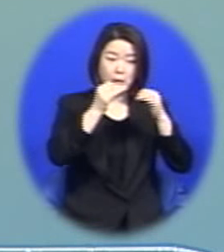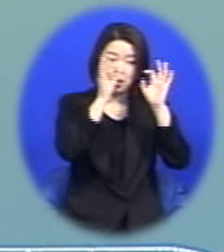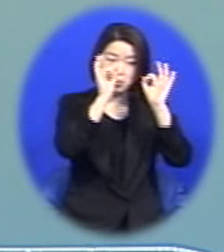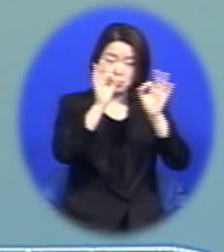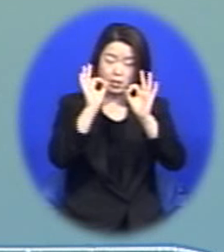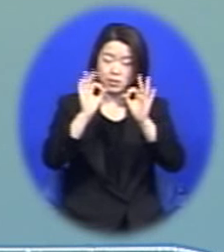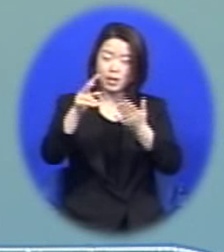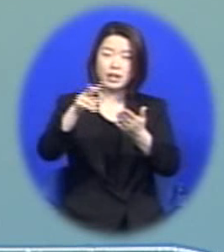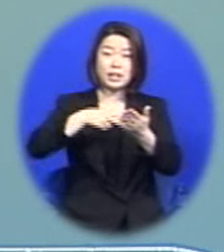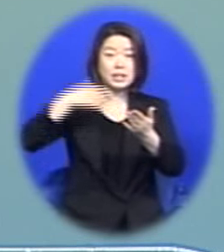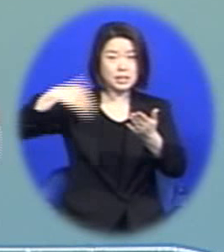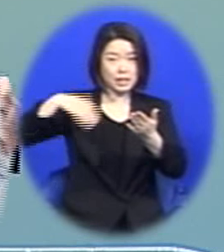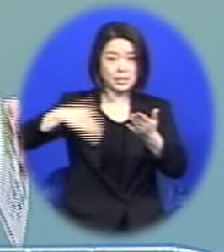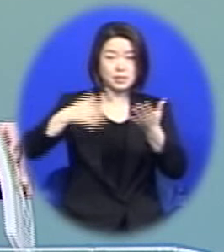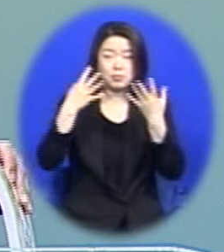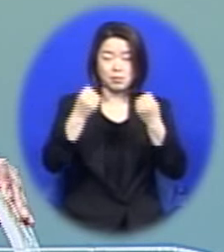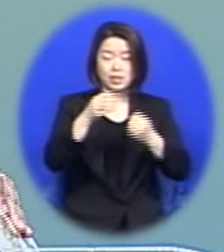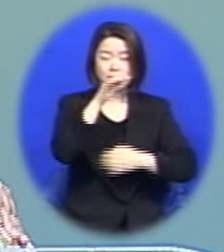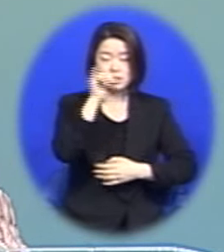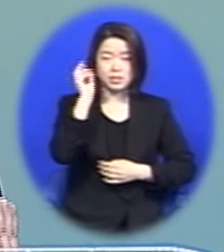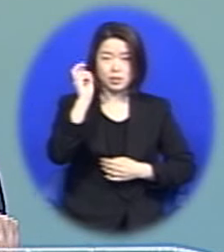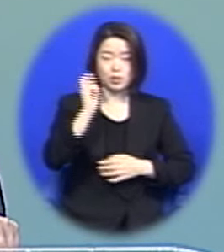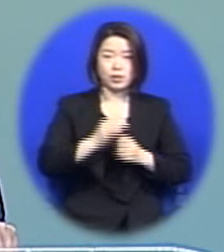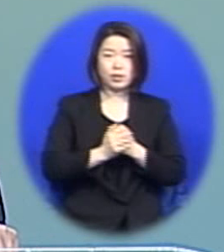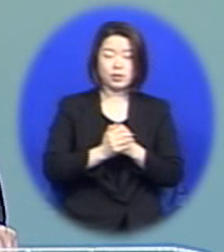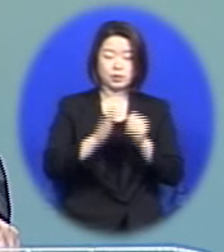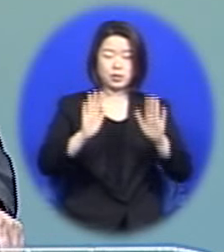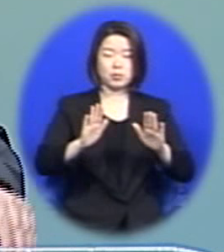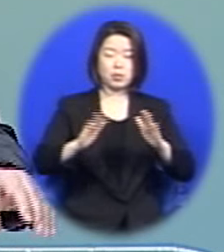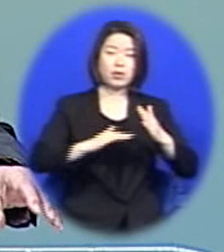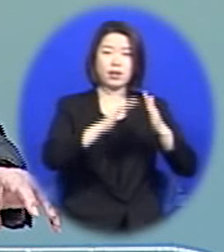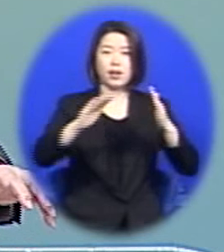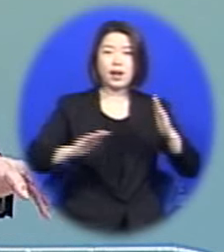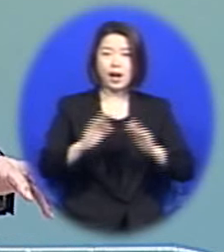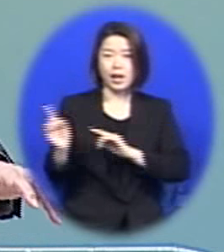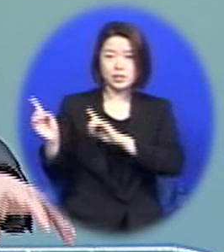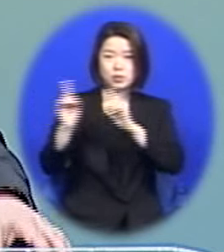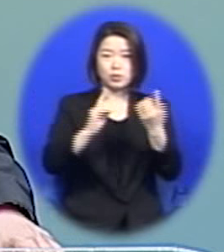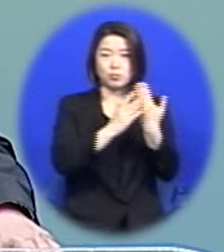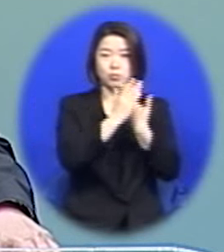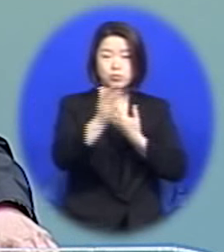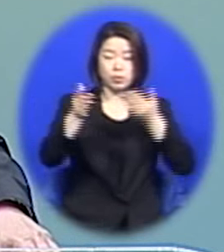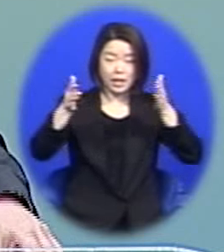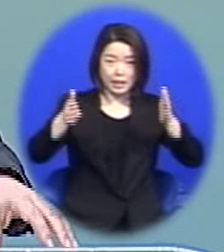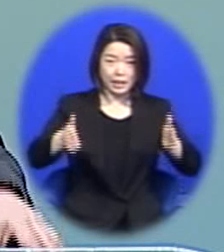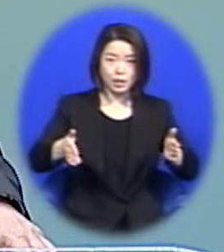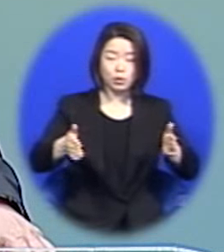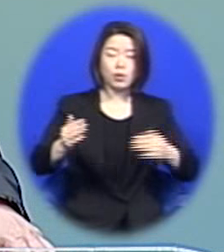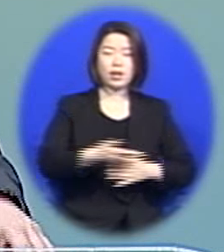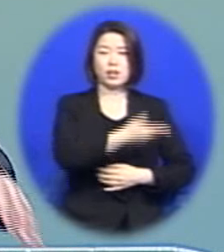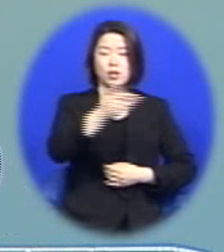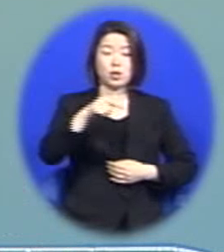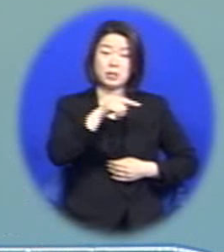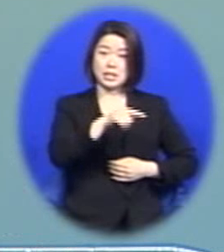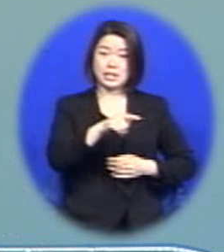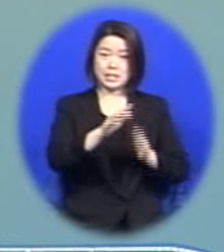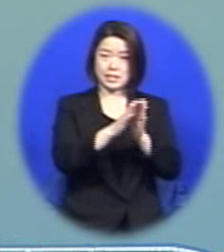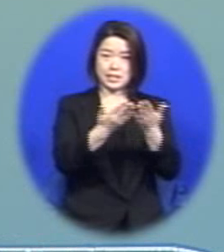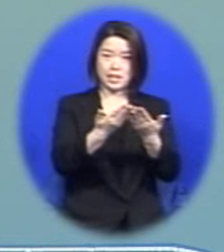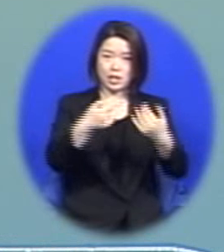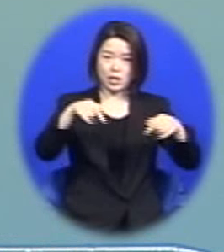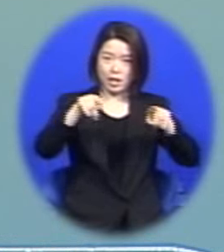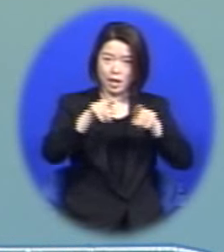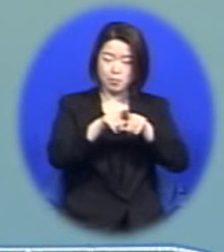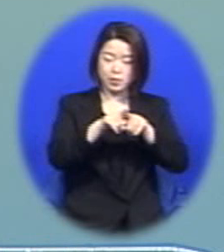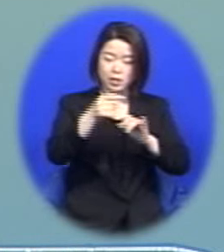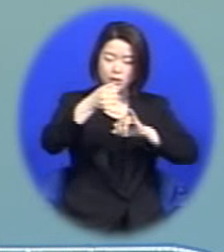겁니다 이번 가정 붕 의 기간 동안 여러분이 이 책을 꼭 읽으시면서 말씀을 들으시기